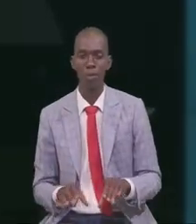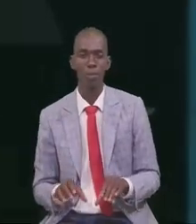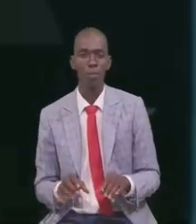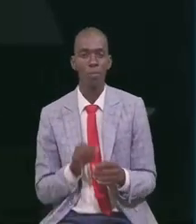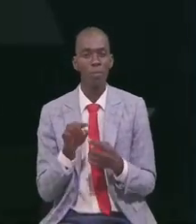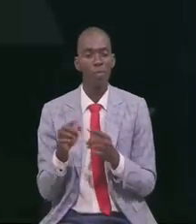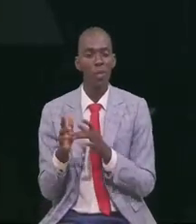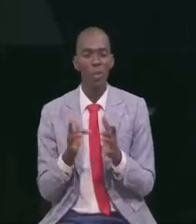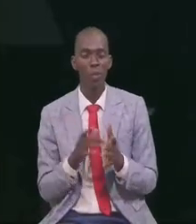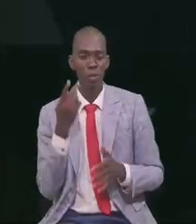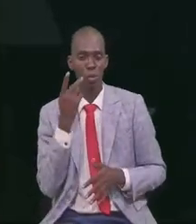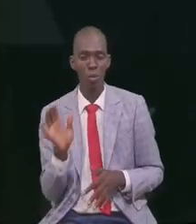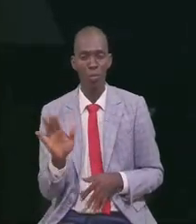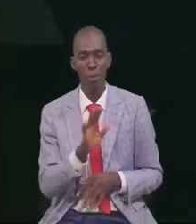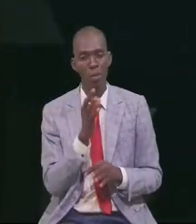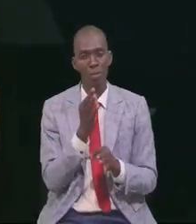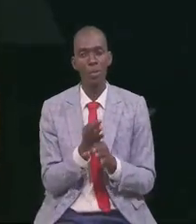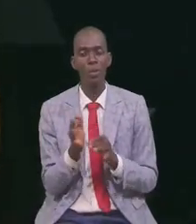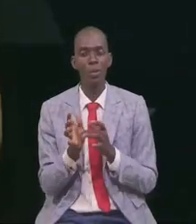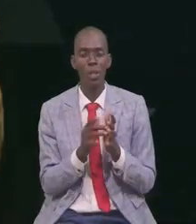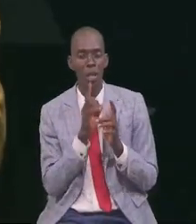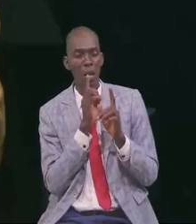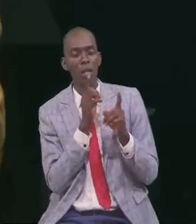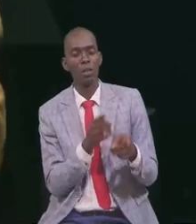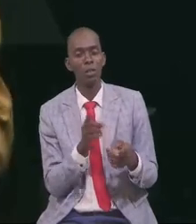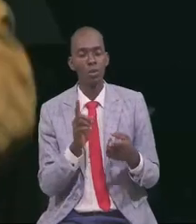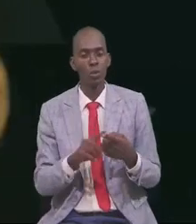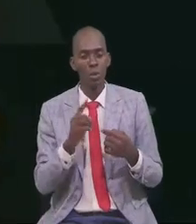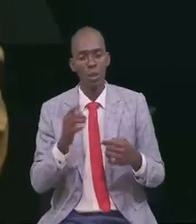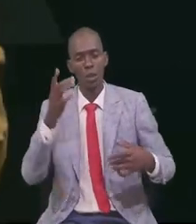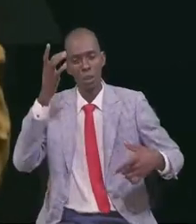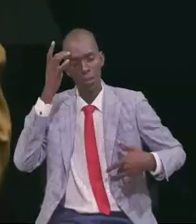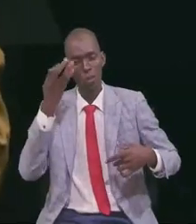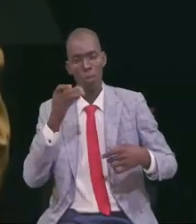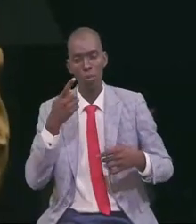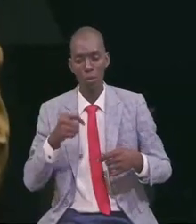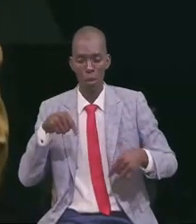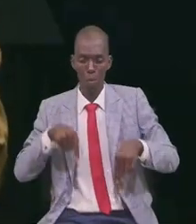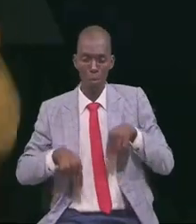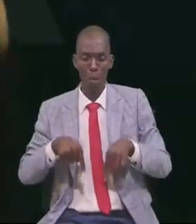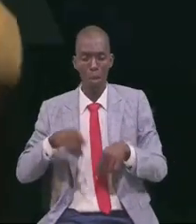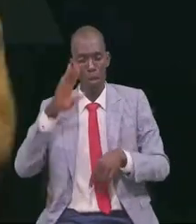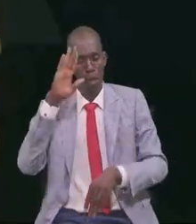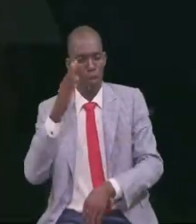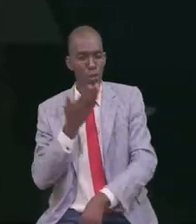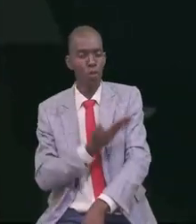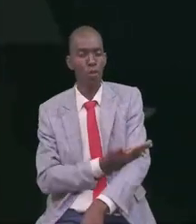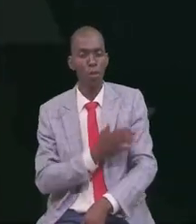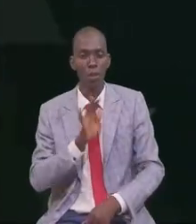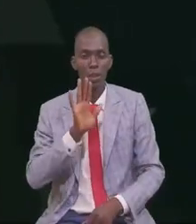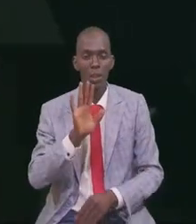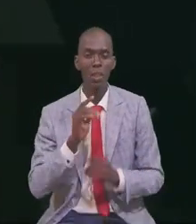Jésus voyant leur foi, dit au paralytique, « Mon enfant, tes péchés te